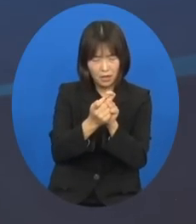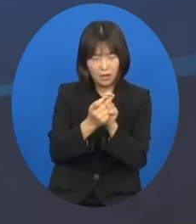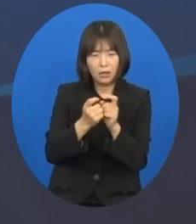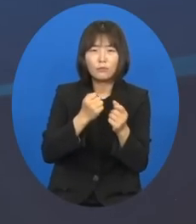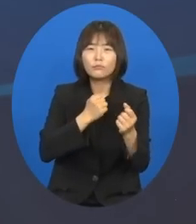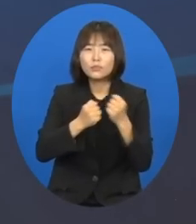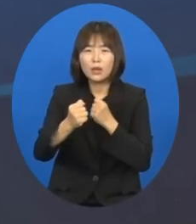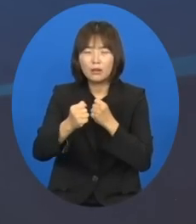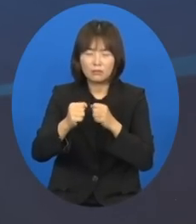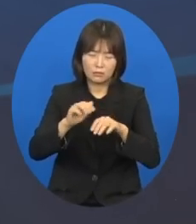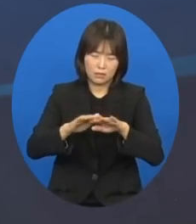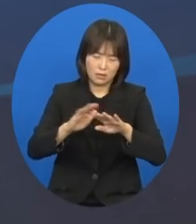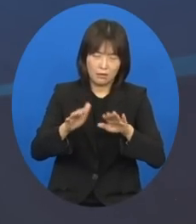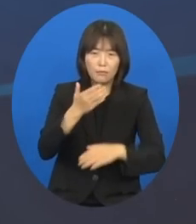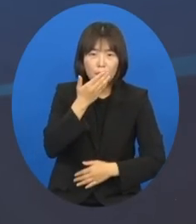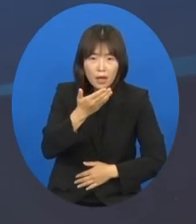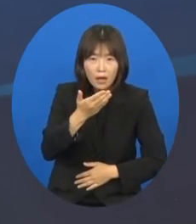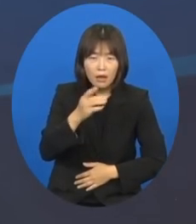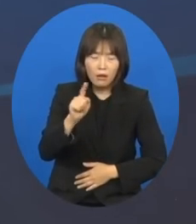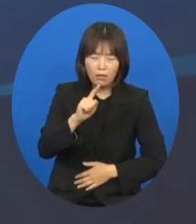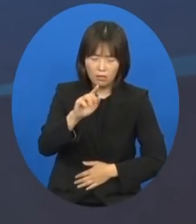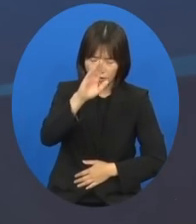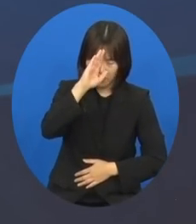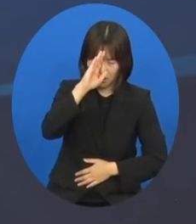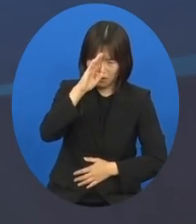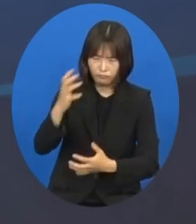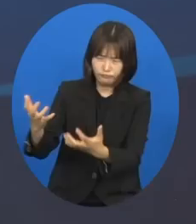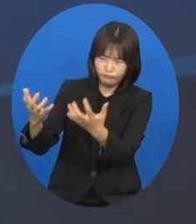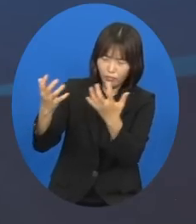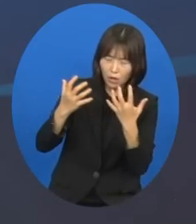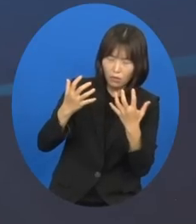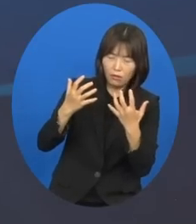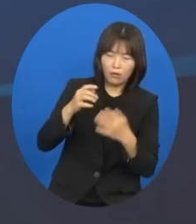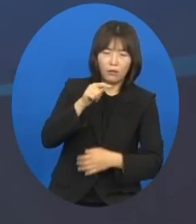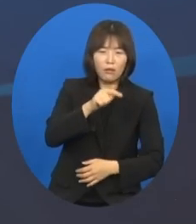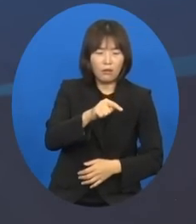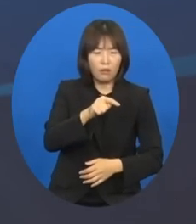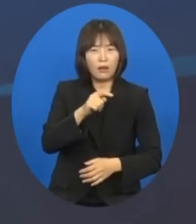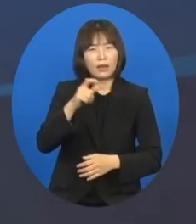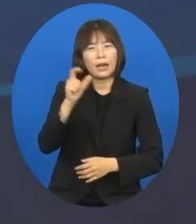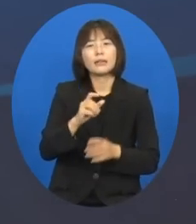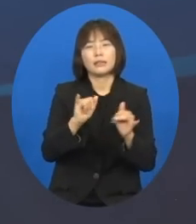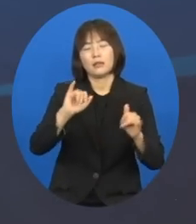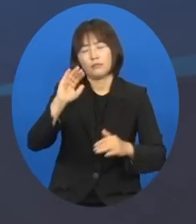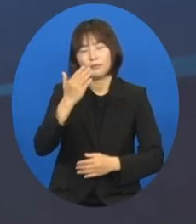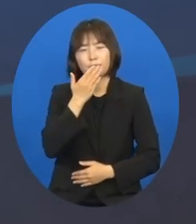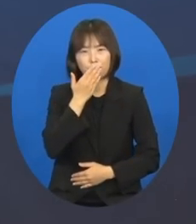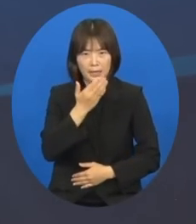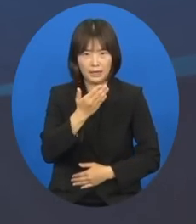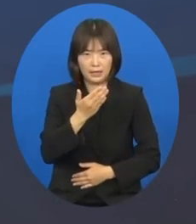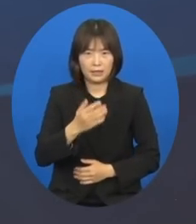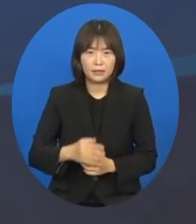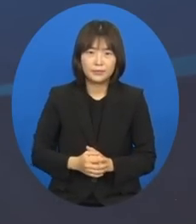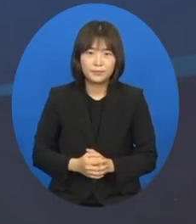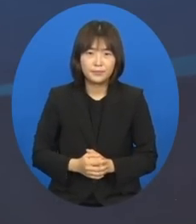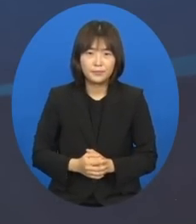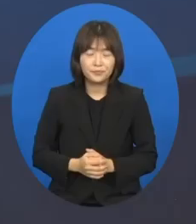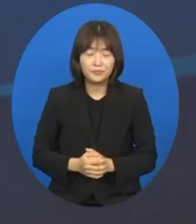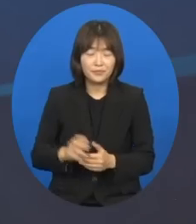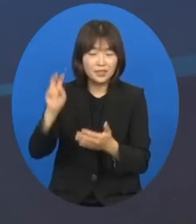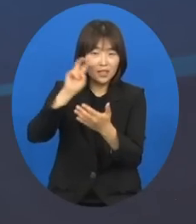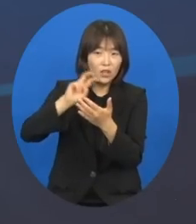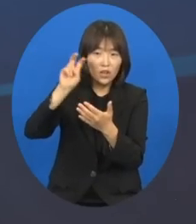있고 어떤 질병이 너를 엄습해 와도 너는 강한 사람이 될 수 있다 그래서 찬송에도 있는